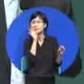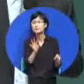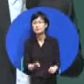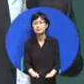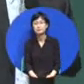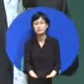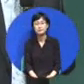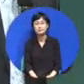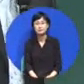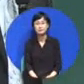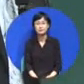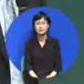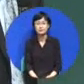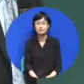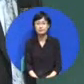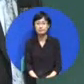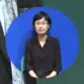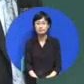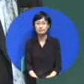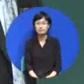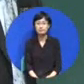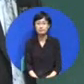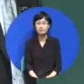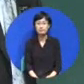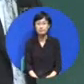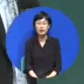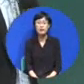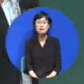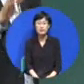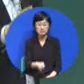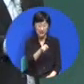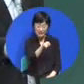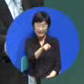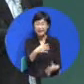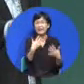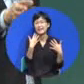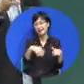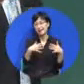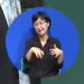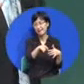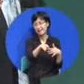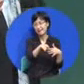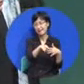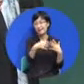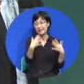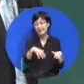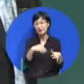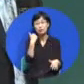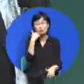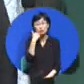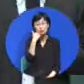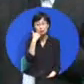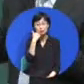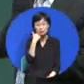through people like King Saul. 그래서 하나님이 연약하게 보이는 이